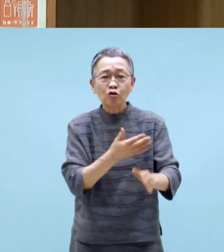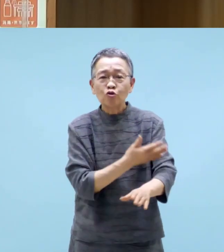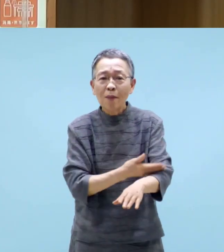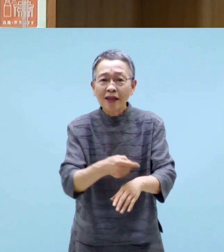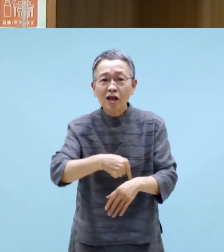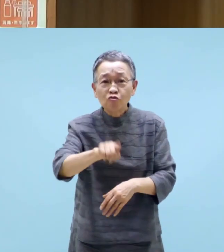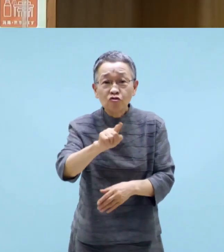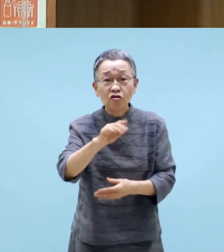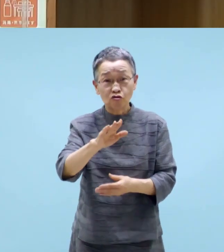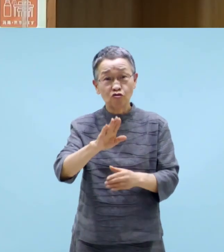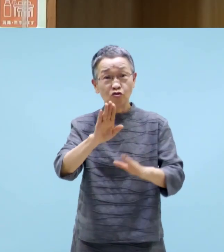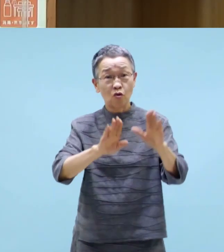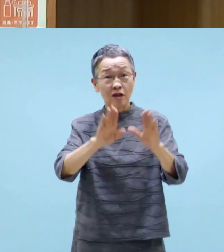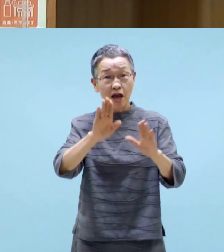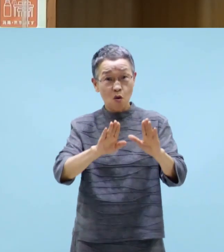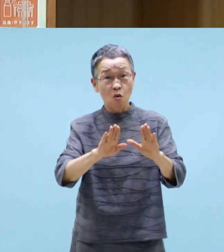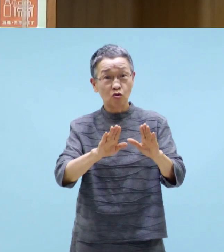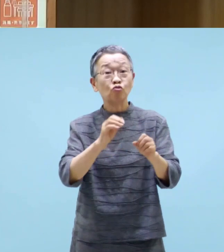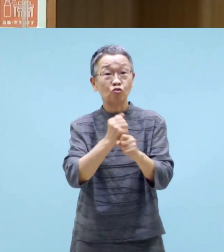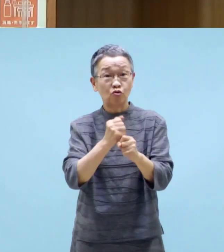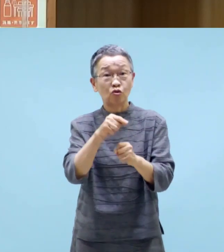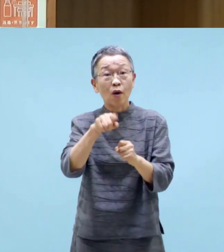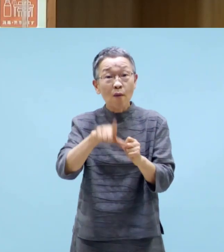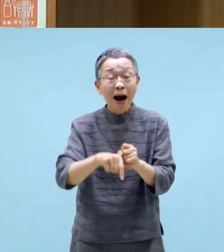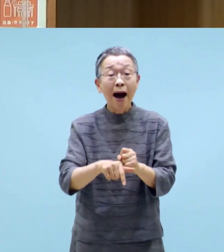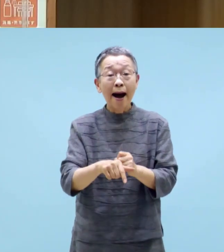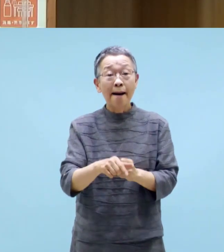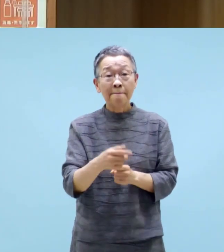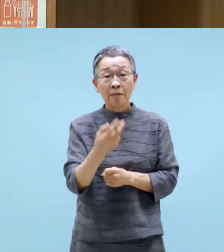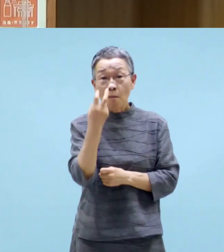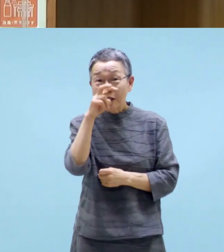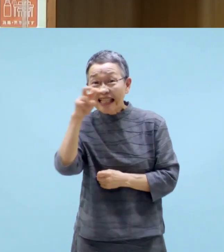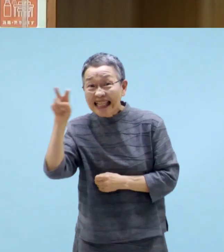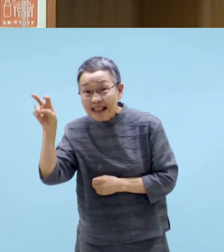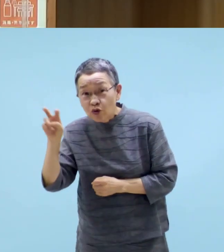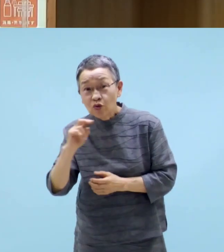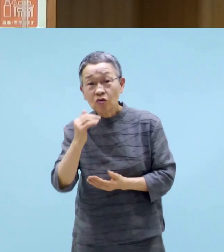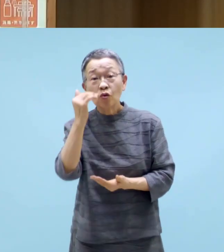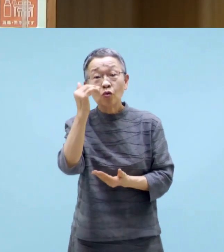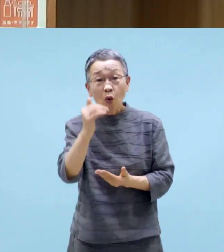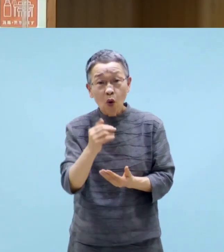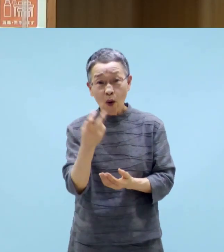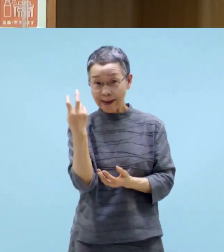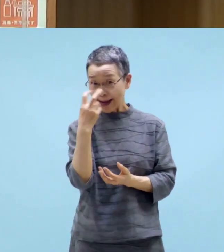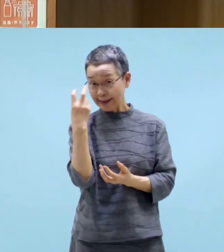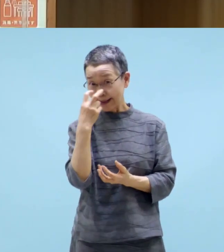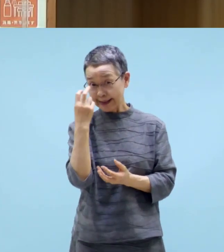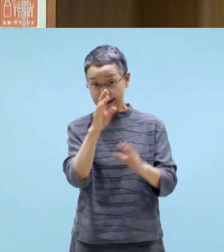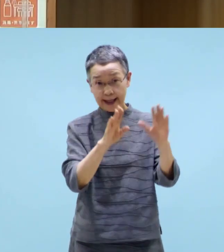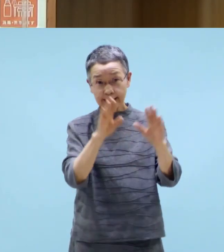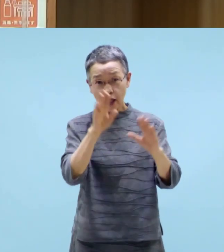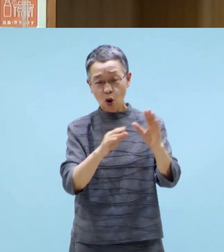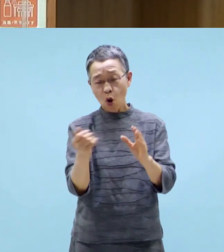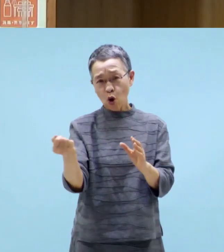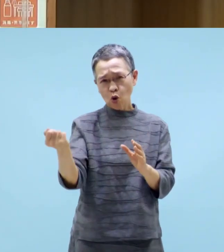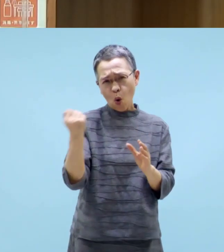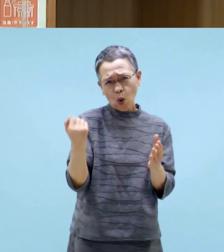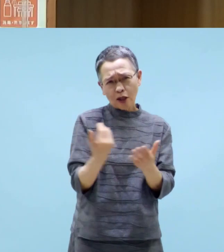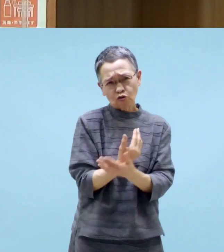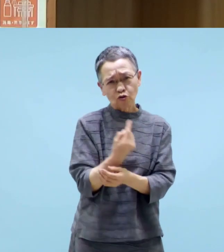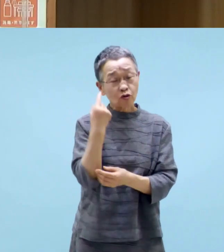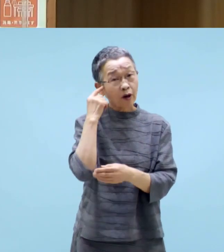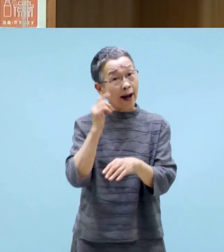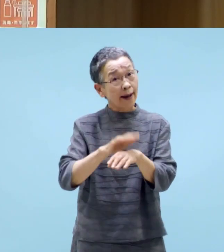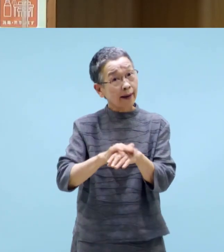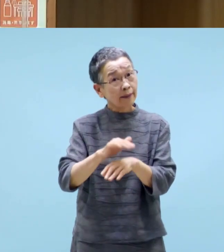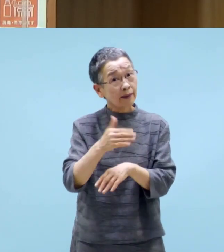って、知事はそのモニタリング的なその監視体制を強化するというお考えなのか、何か